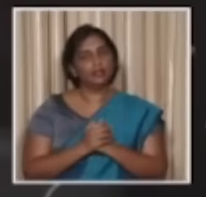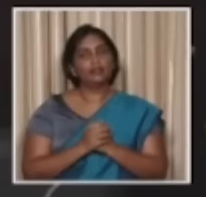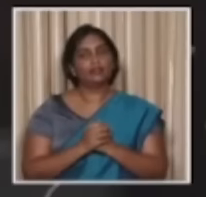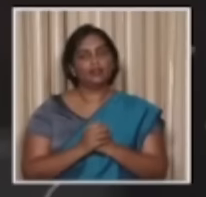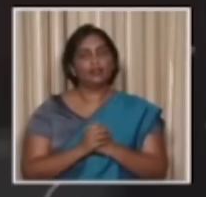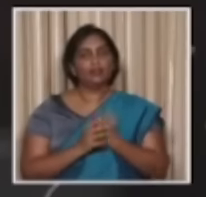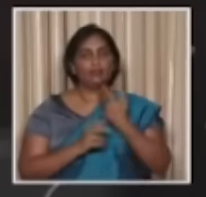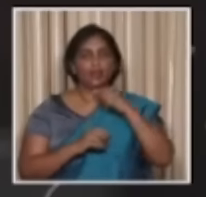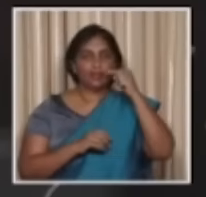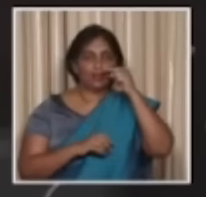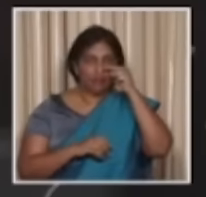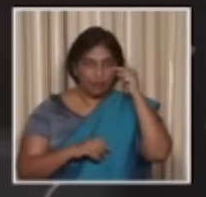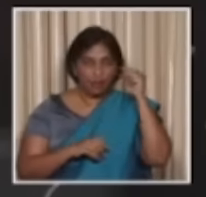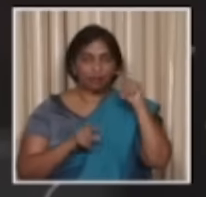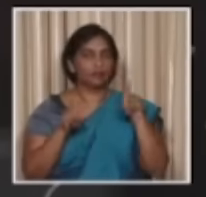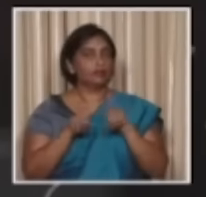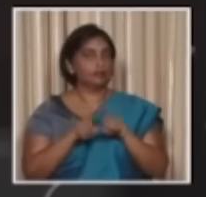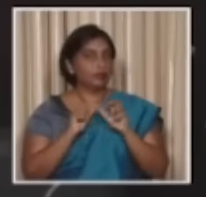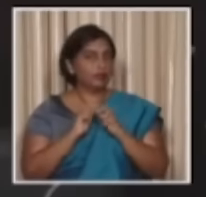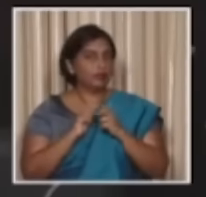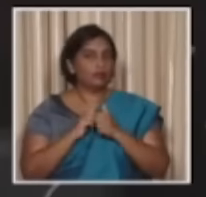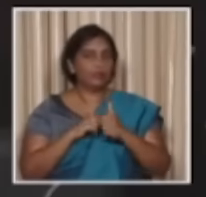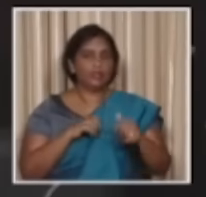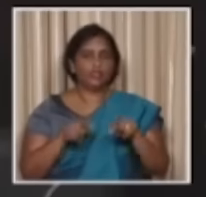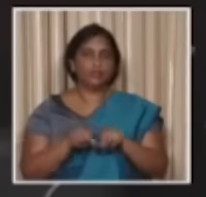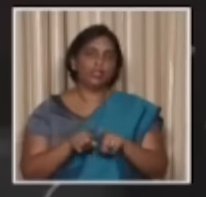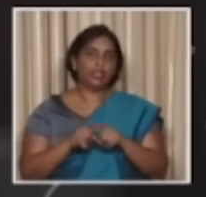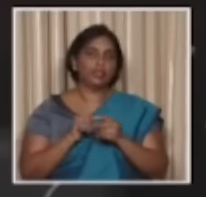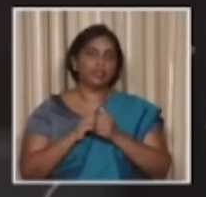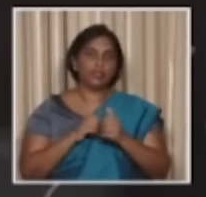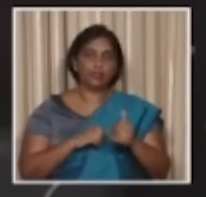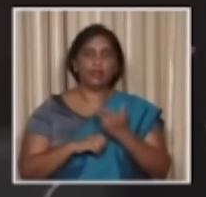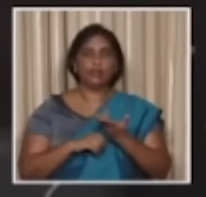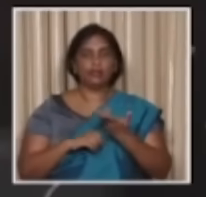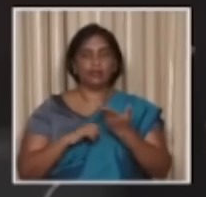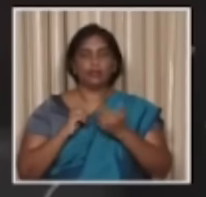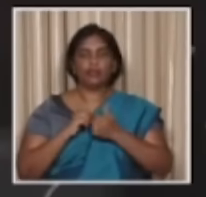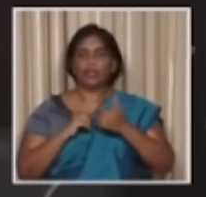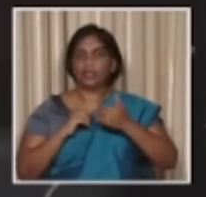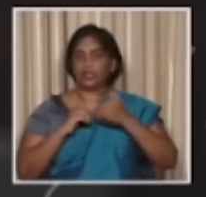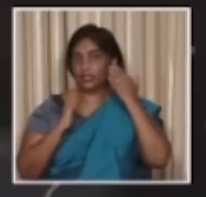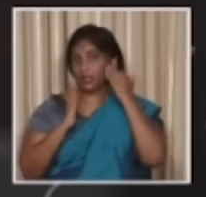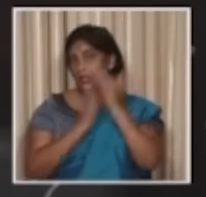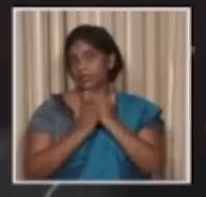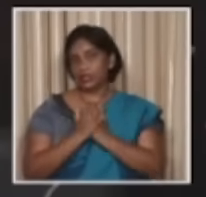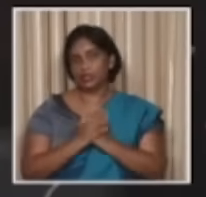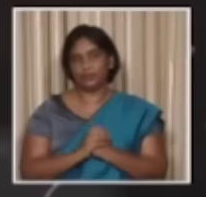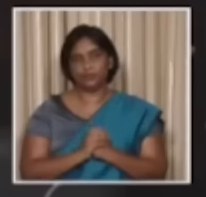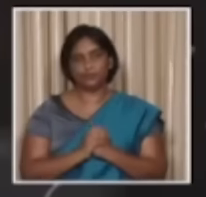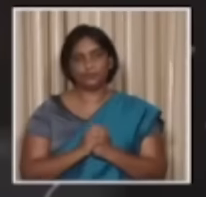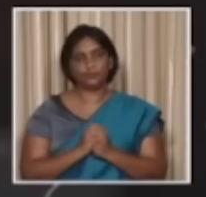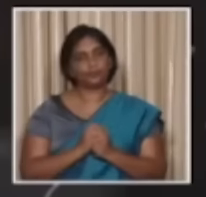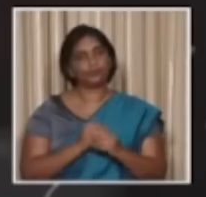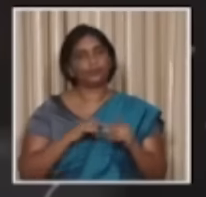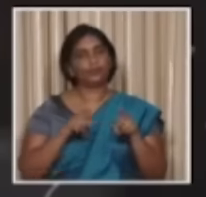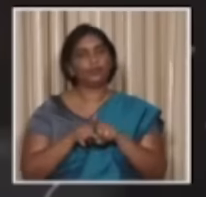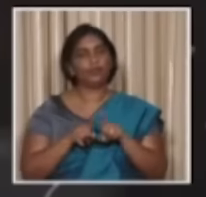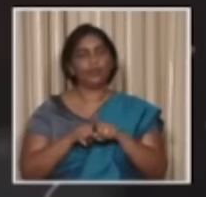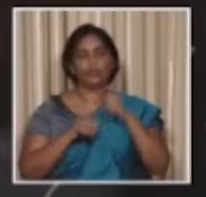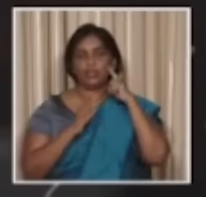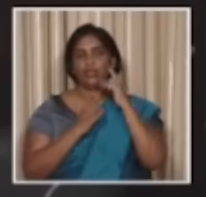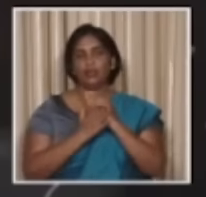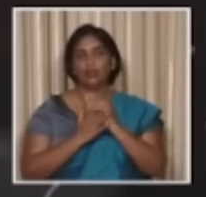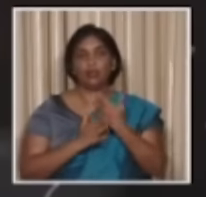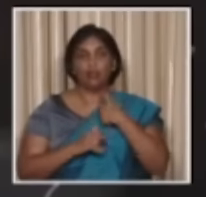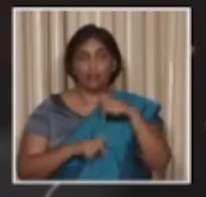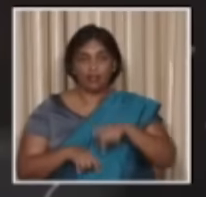පවා විශාල වශයෙන් අසාර්ථක වෙච්ච අවස්ථාව පහුගිය දවස්වල වාර්තා වුණා. අපට දැන් ඇහක්